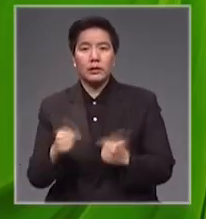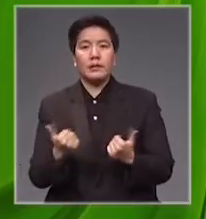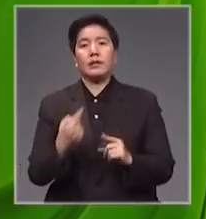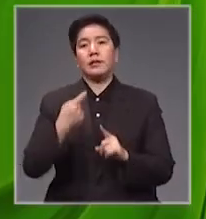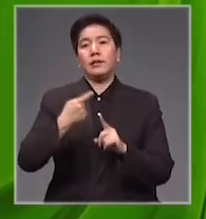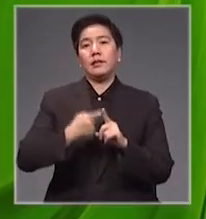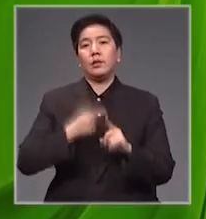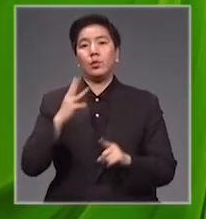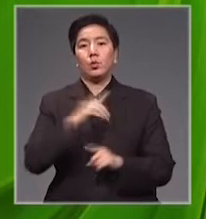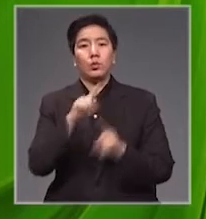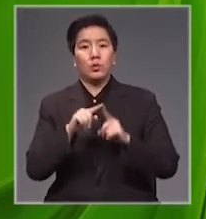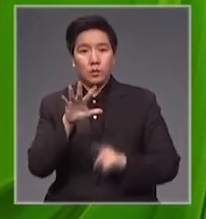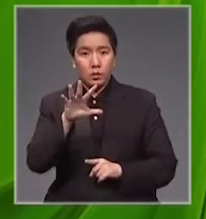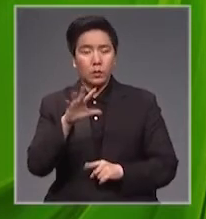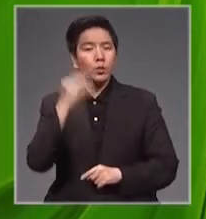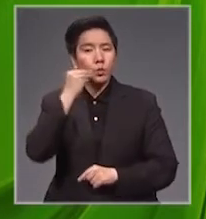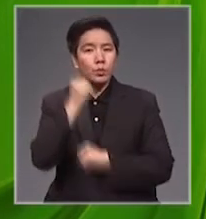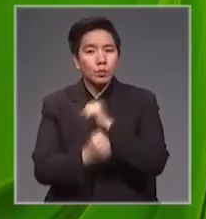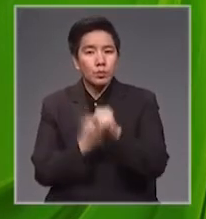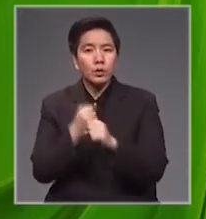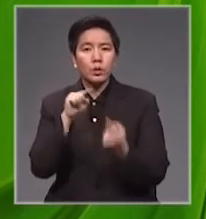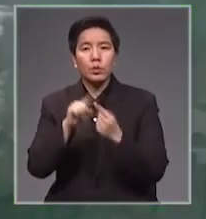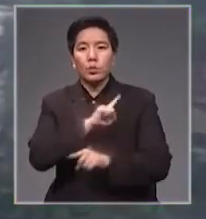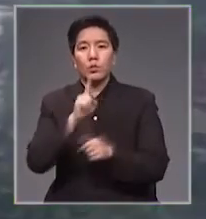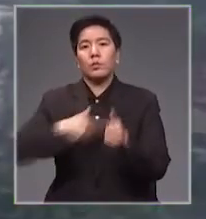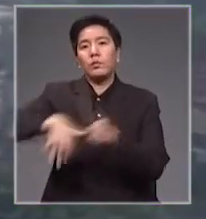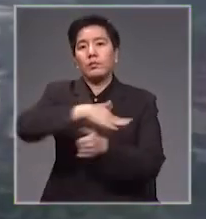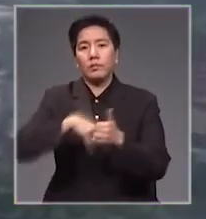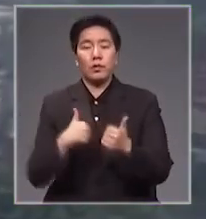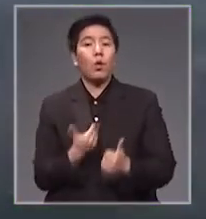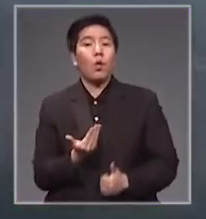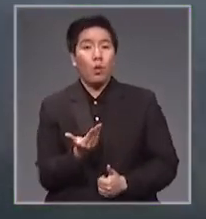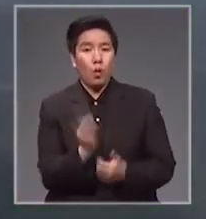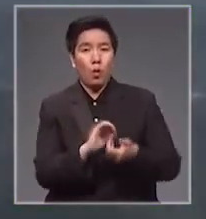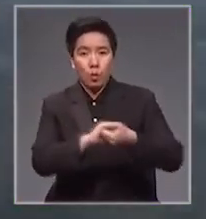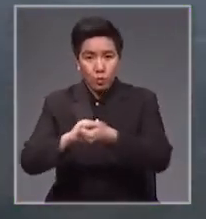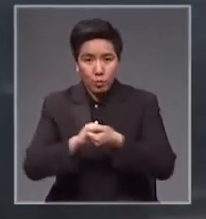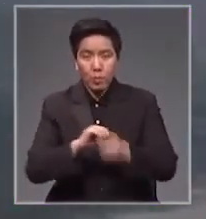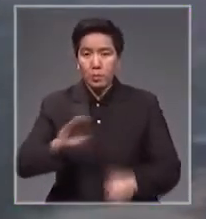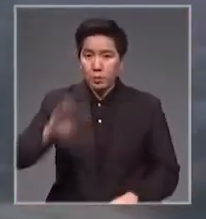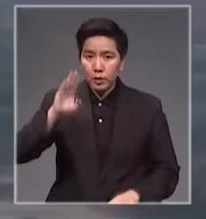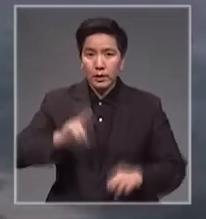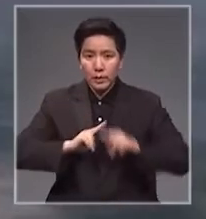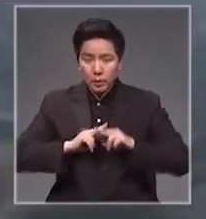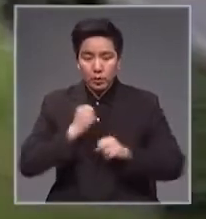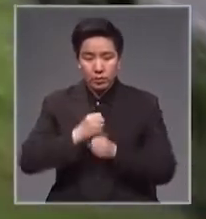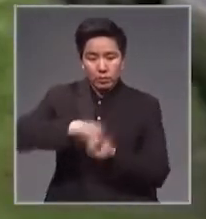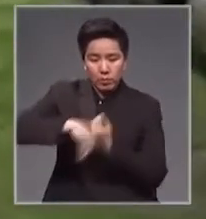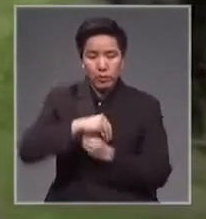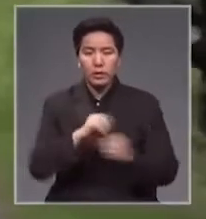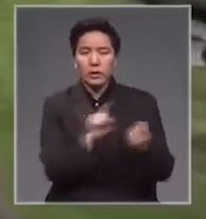นายนของทุกปีเป็นวันสิ่งแวดล้อมโลกผมขอความร่วมมือทั้งจากภาคเอกชนธุรกิจและภาคประชาสังค